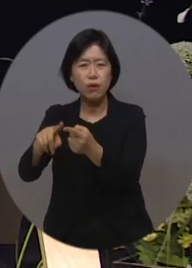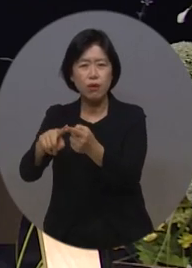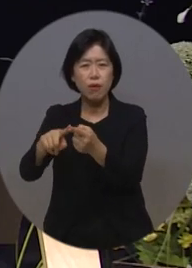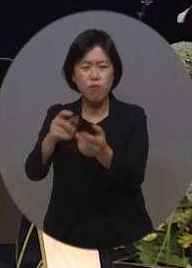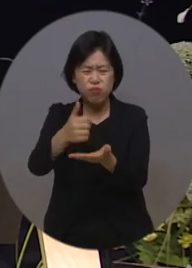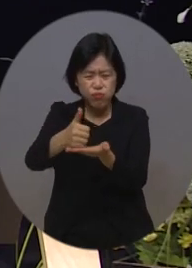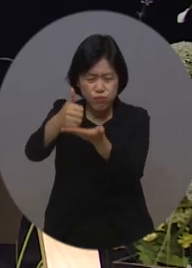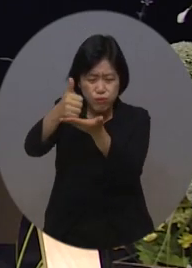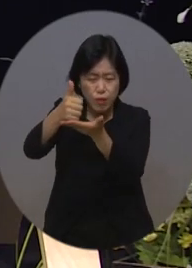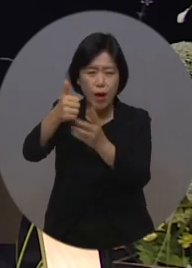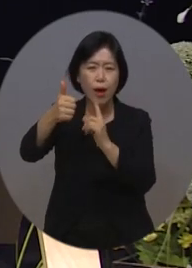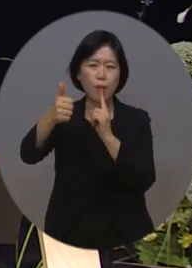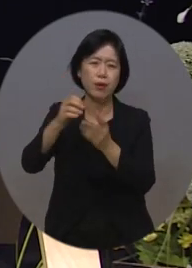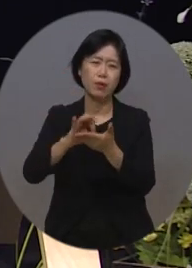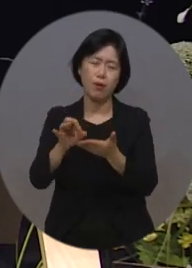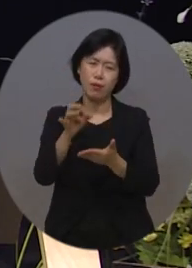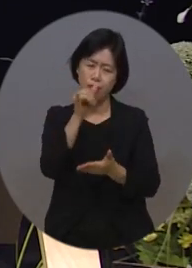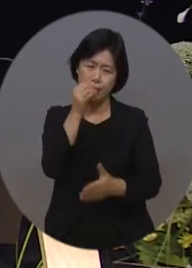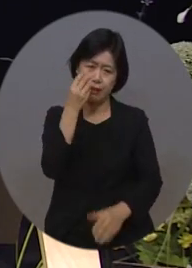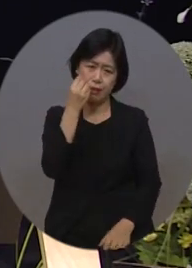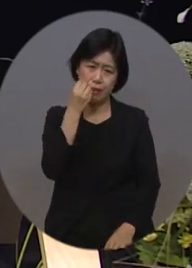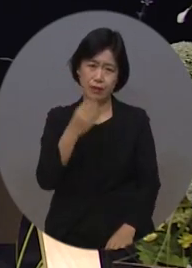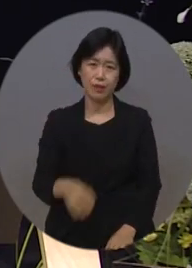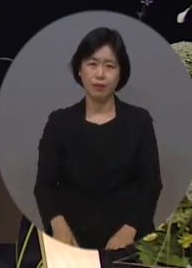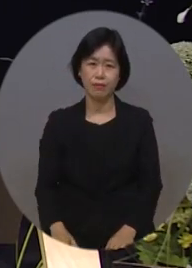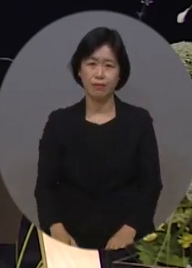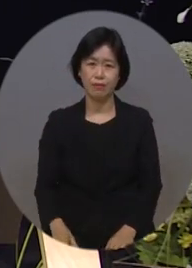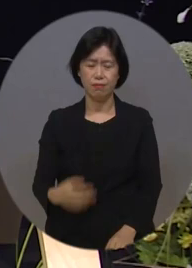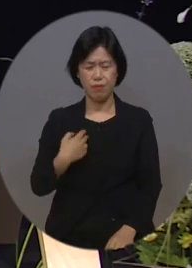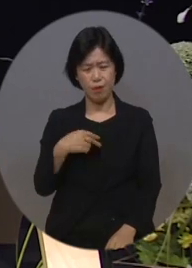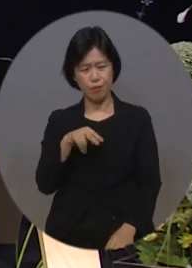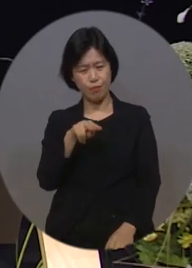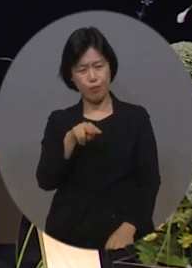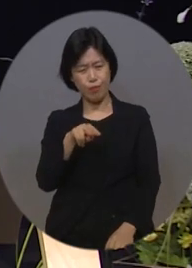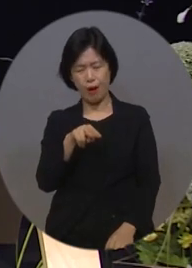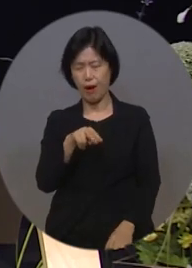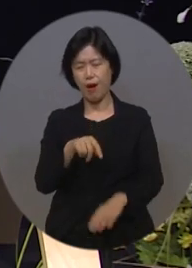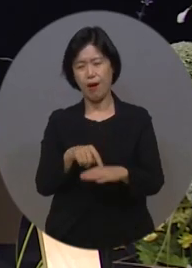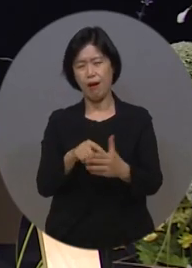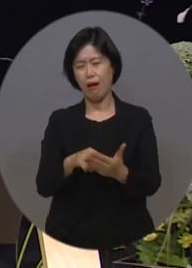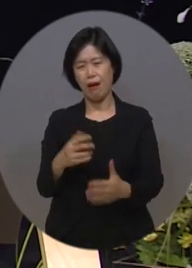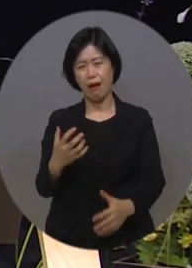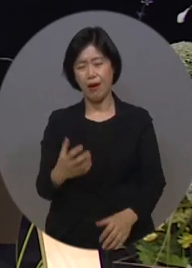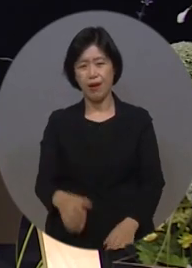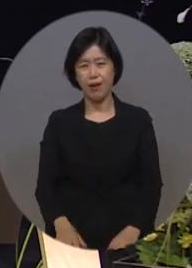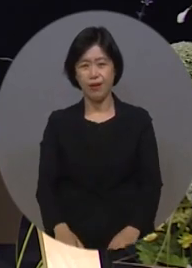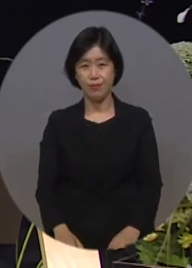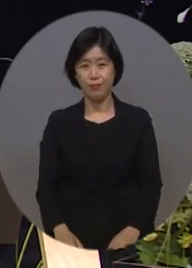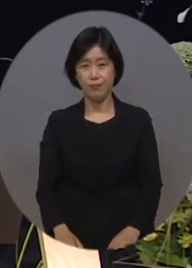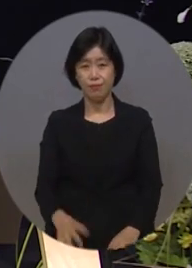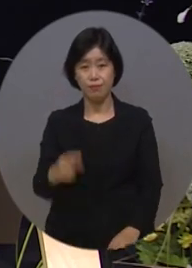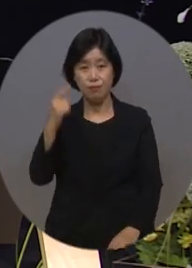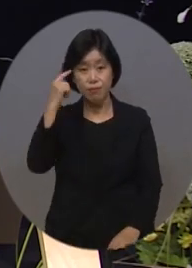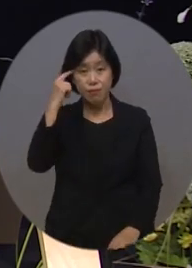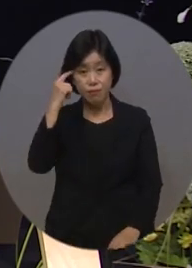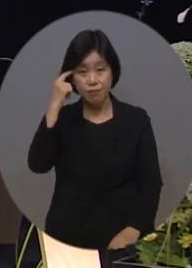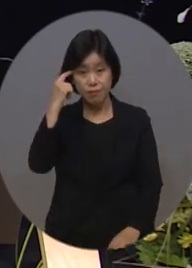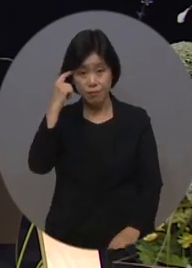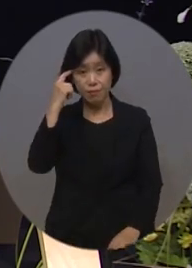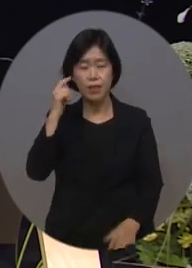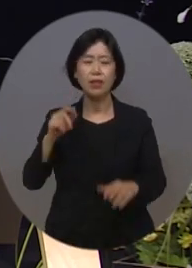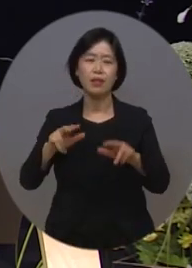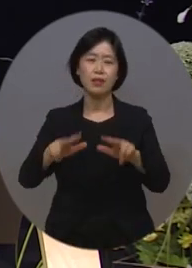왔는지요. 제게 이 현상은 참으로 아픕니다. 왜 이